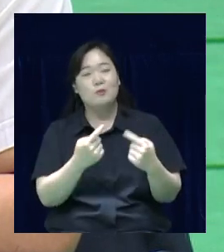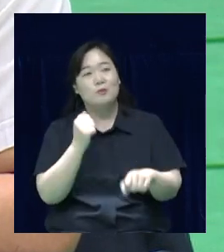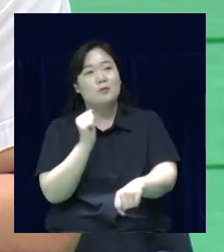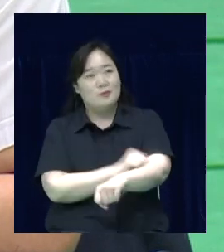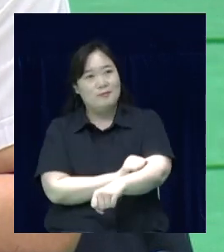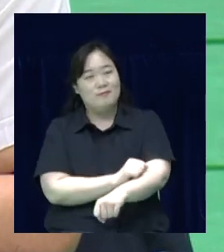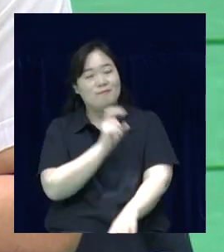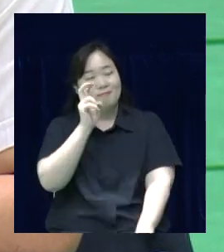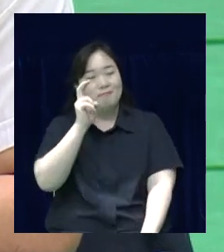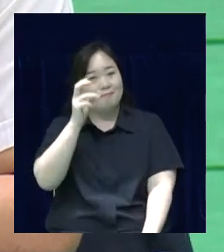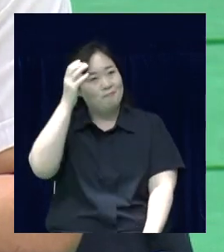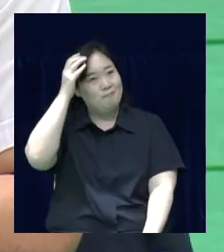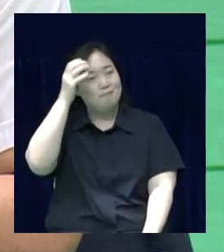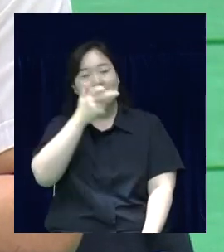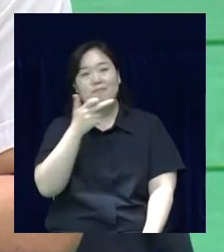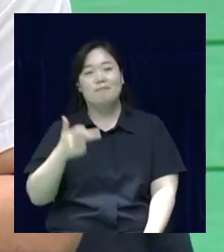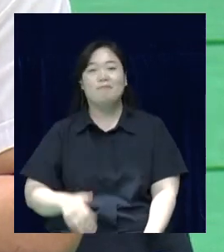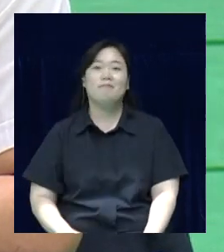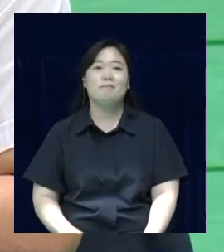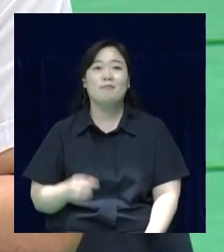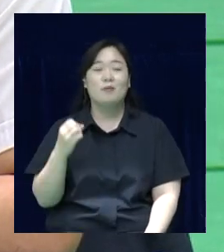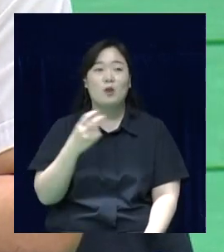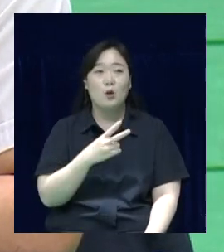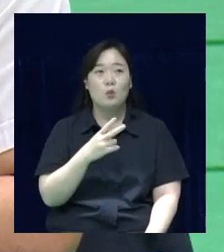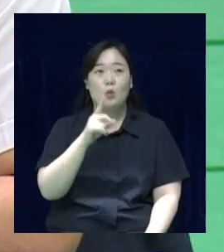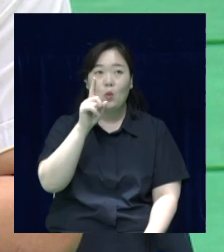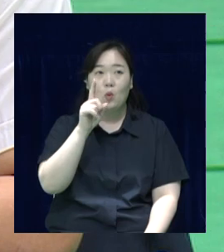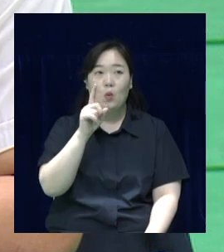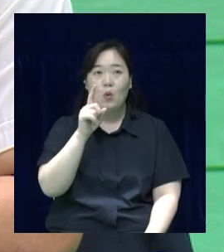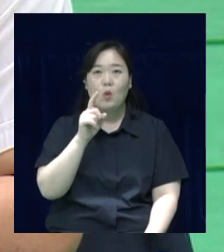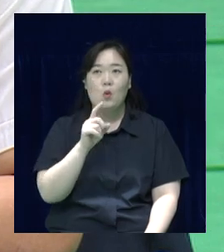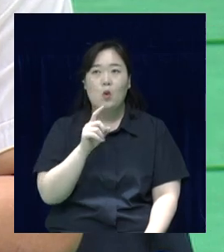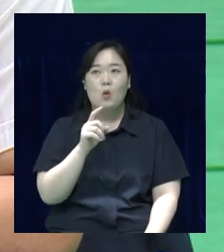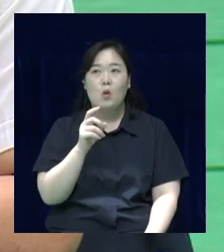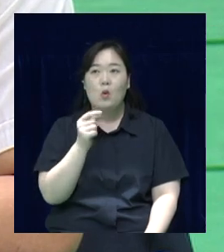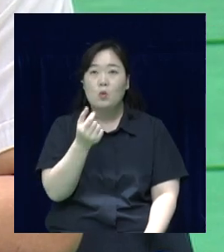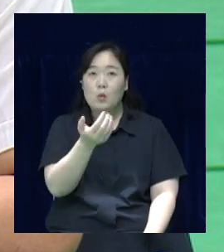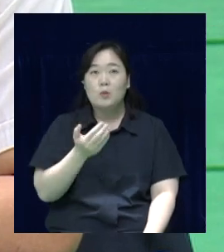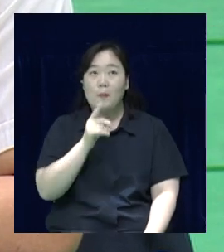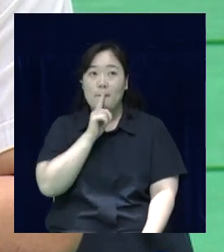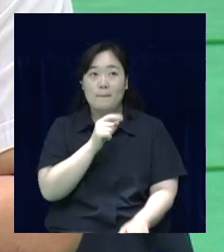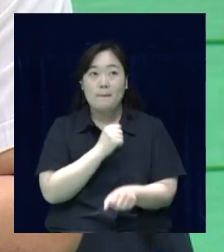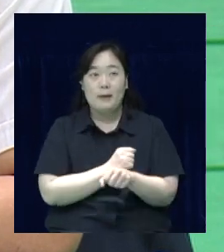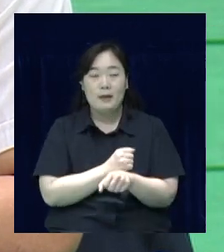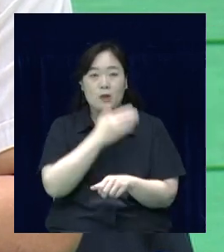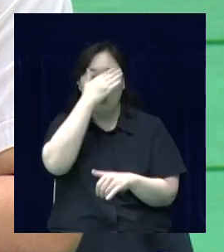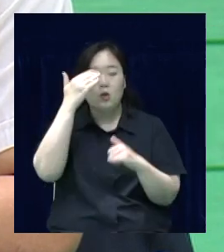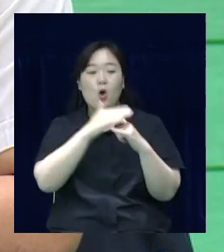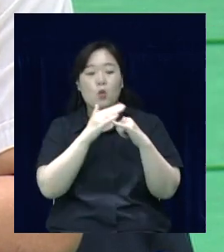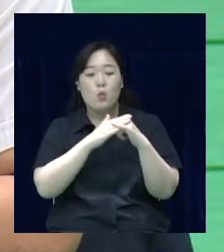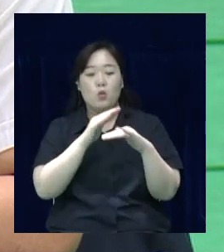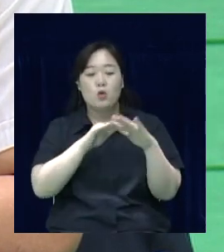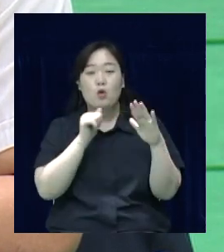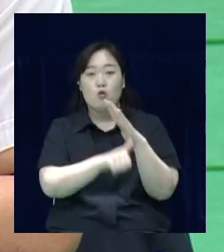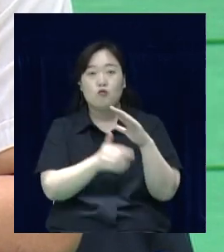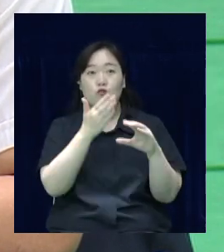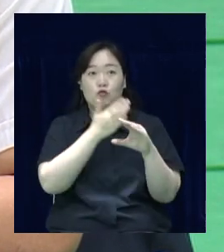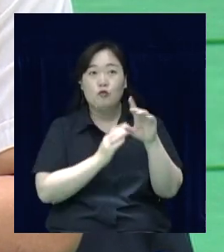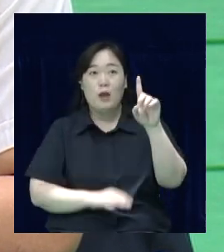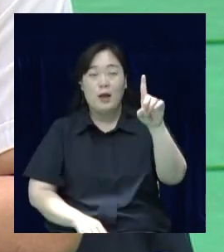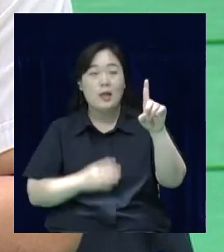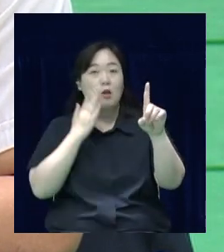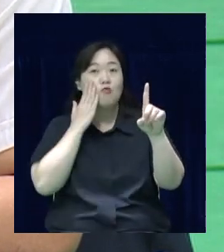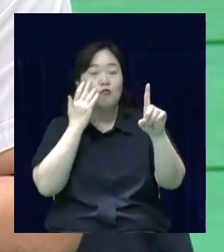생각되어집니다. 그렇습니다. 그리고 저희가 또 한번 눈여겨봐야 될 선수 바로 앞서 말씀드렸지만은 이제 청소년 선수 중에 한 명인 이제 울산